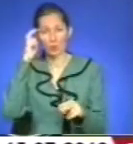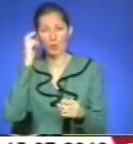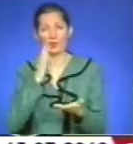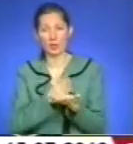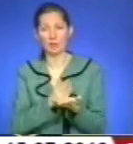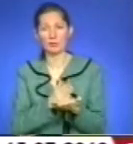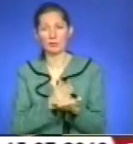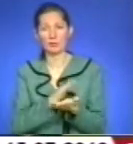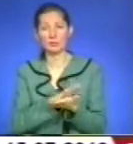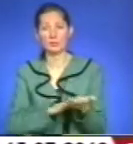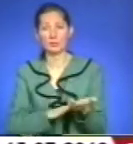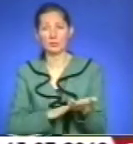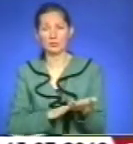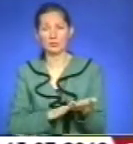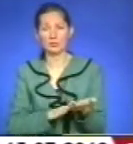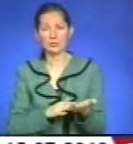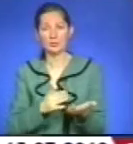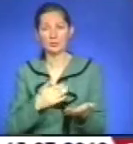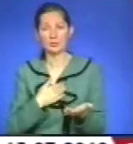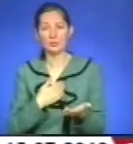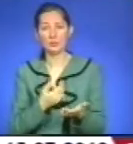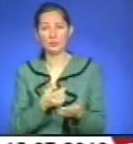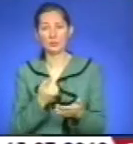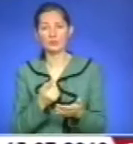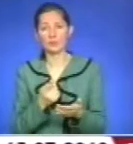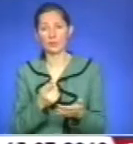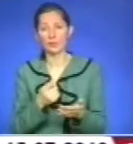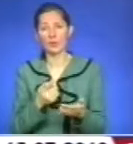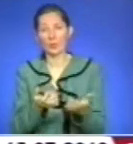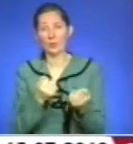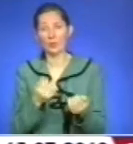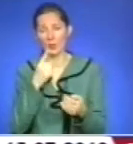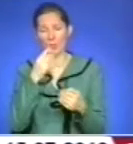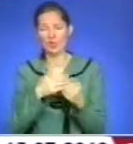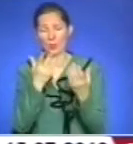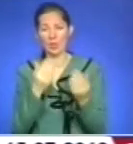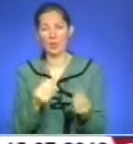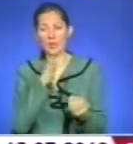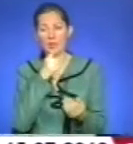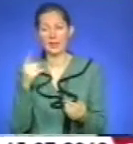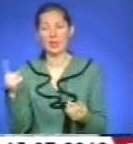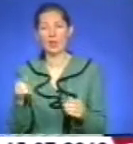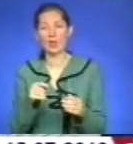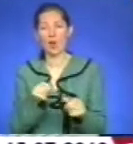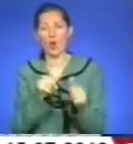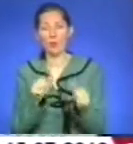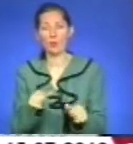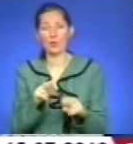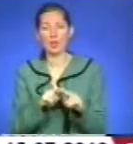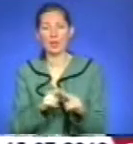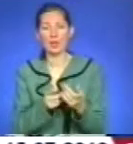Тому ми очікуємо на перші документи вже найближчими днями. На терміни оформлення паспортів кількість охочих не